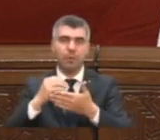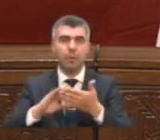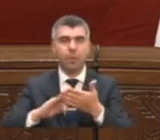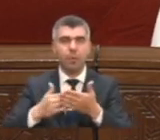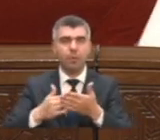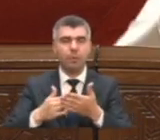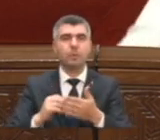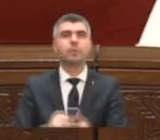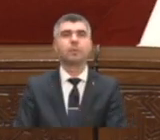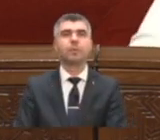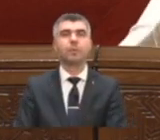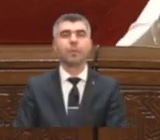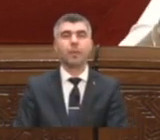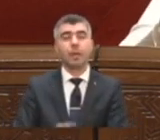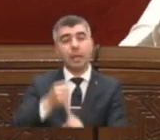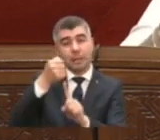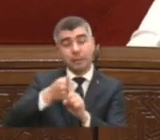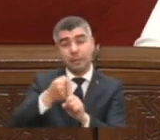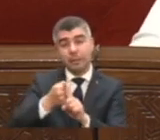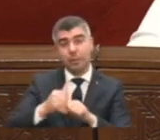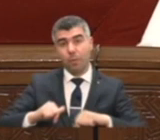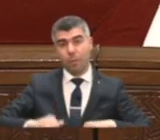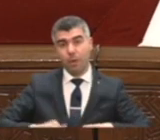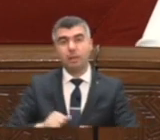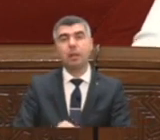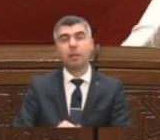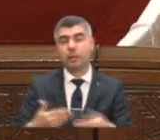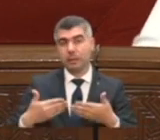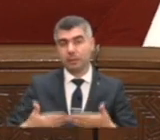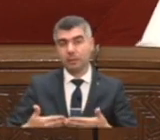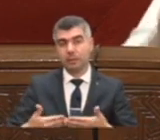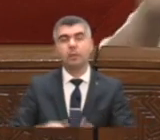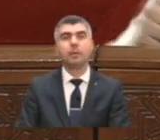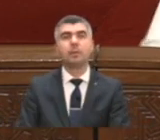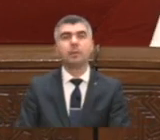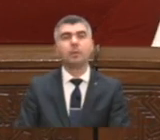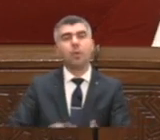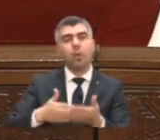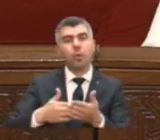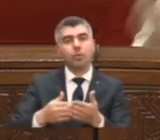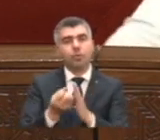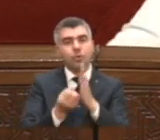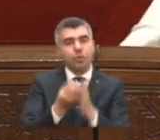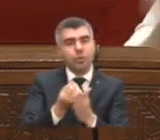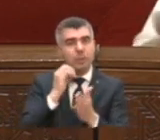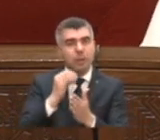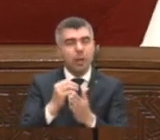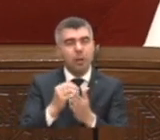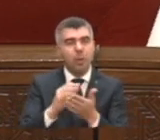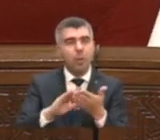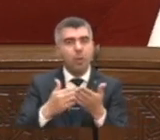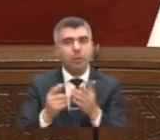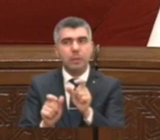الطبقه المتوسطه. تتشتغل الوزاره حاليا في اطار تشجيع الاستثمار والتجاوب مع